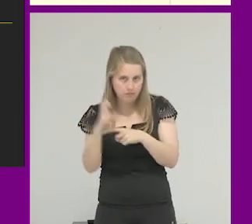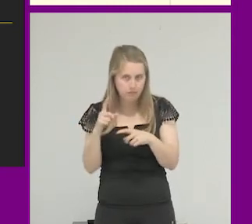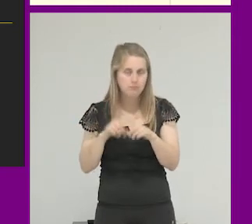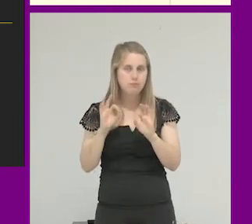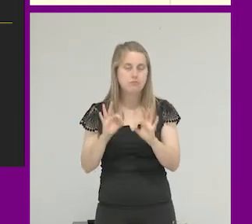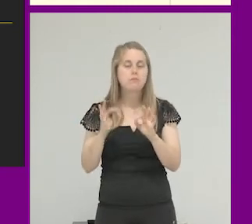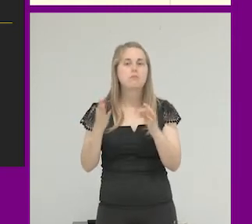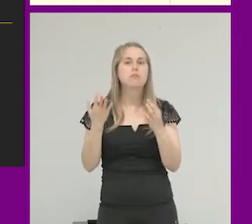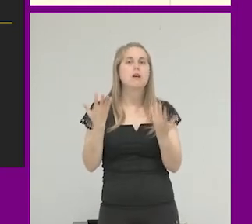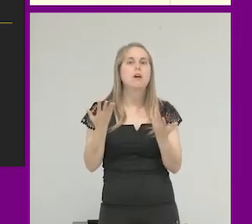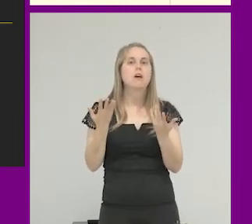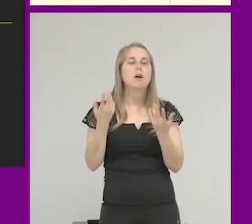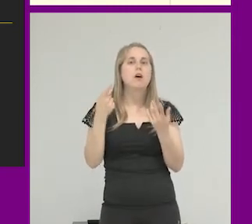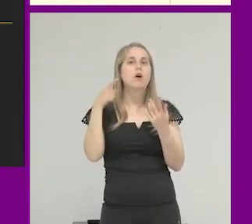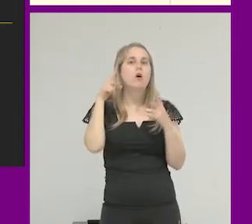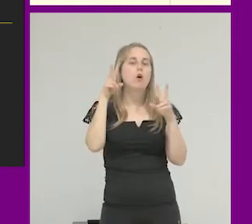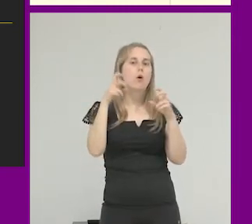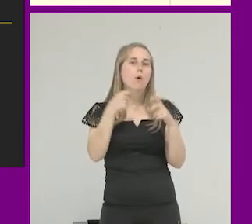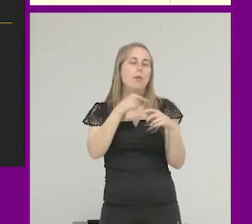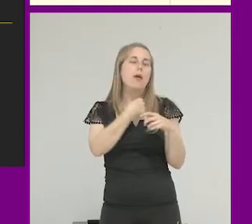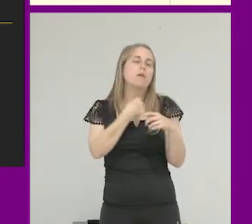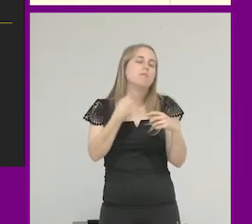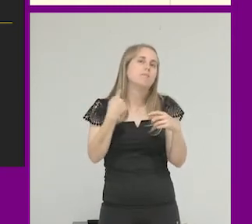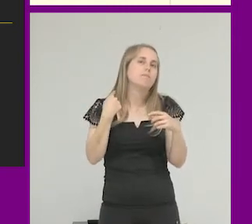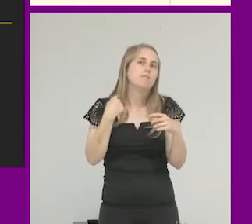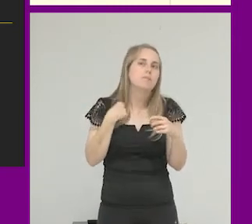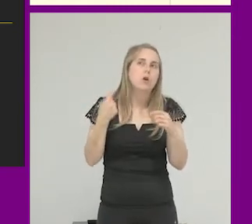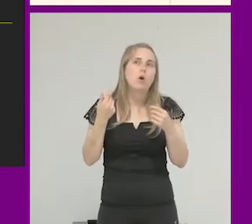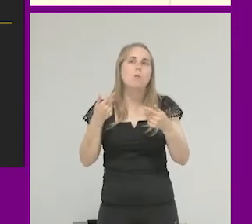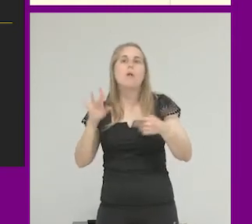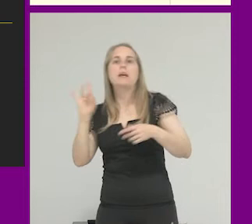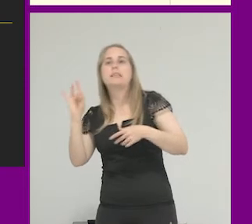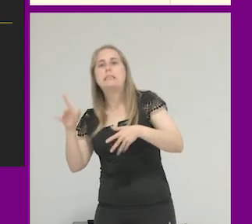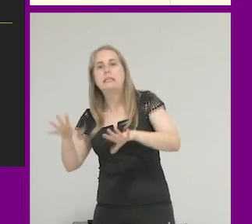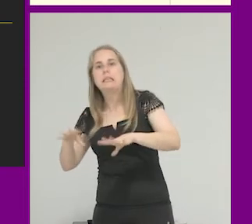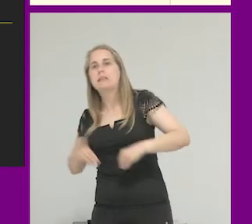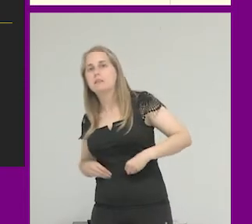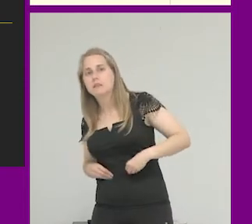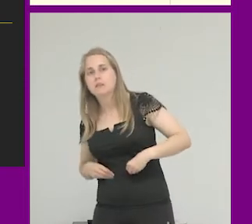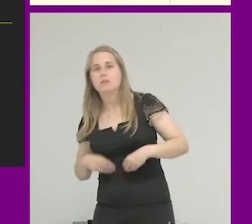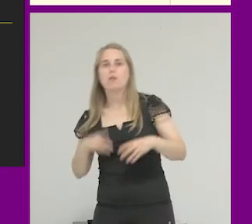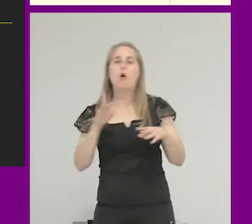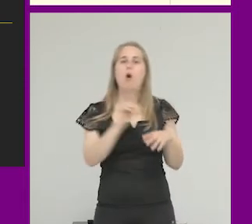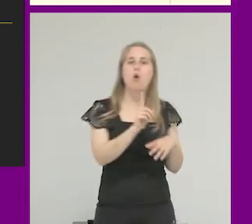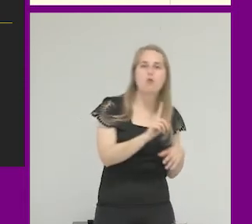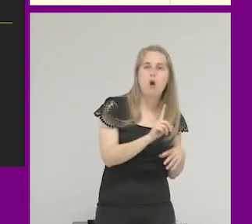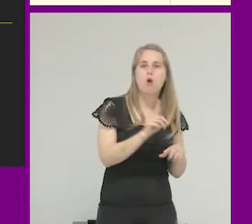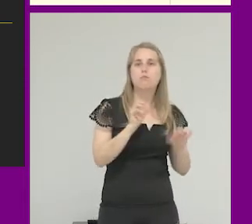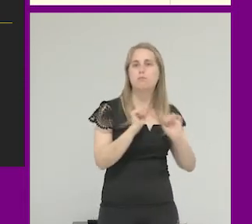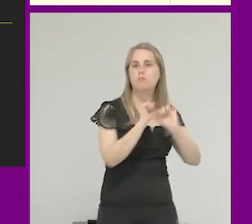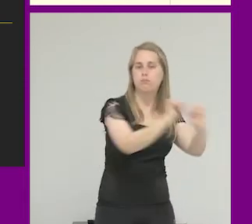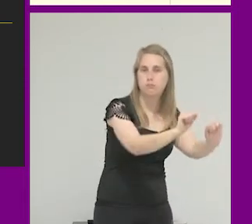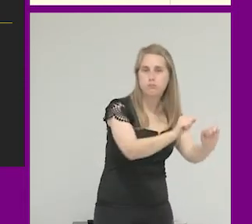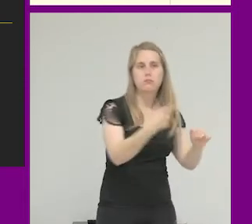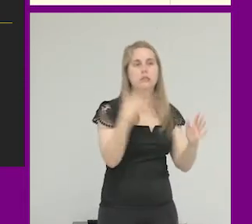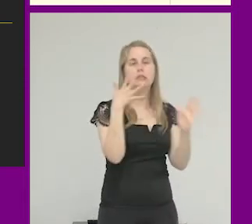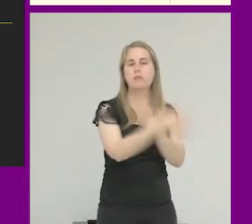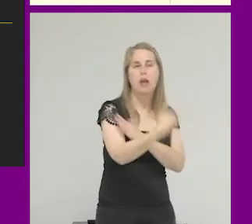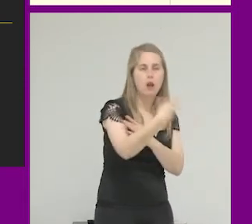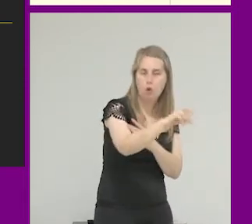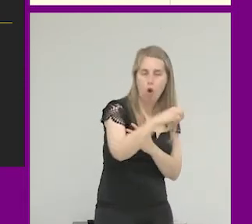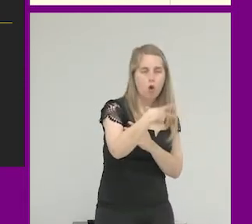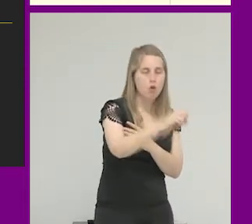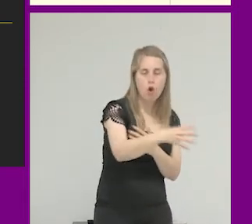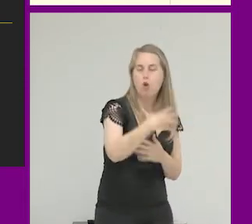da zelan debekutik edo baimentzetik ulertzen den jarrera hori, debekua da ezin duzu hau egin, sexualitatea